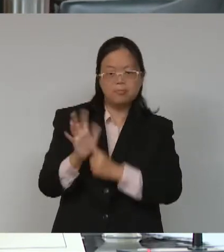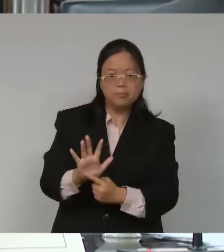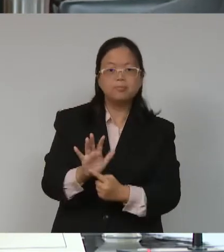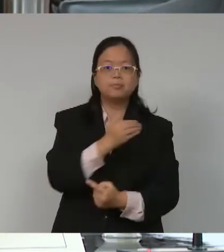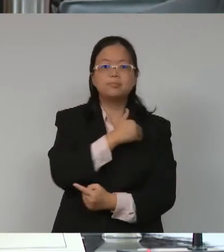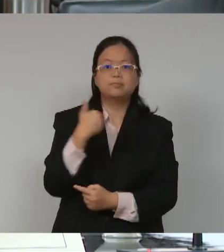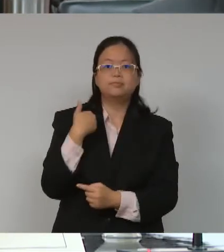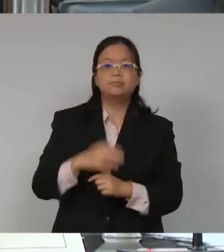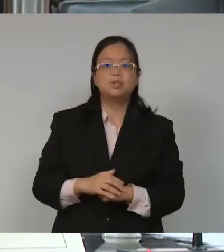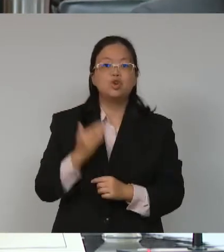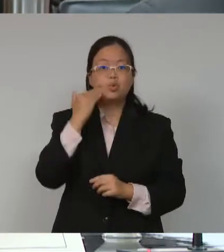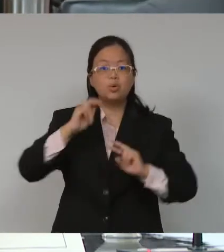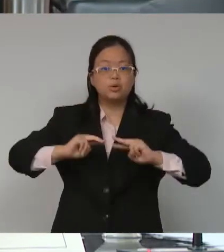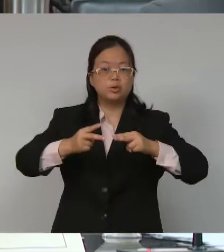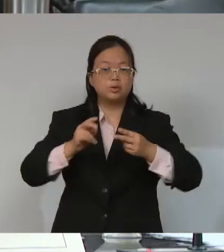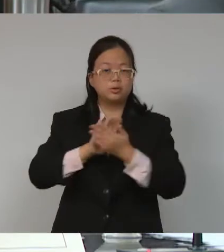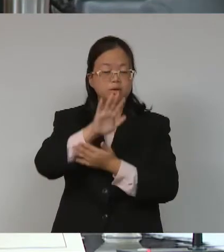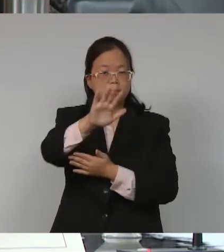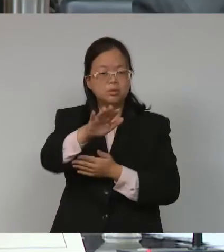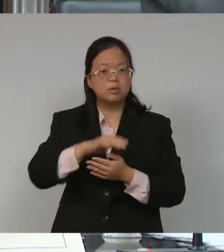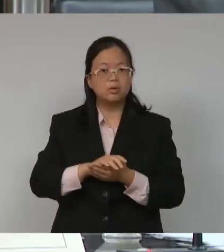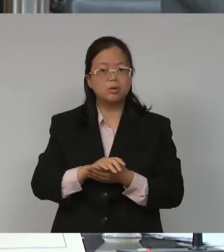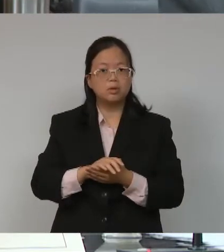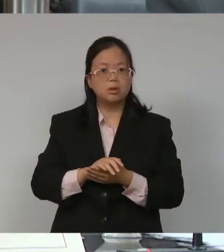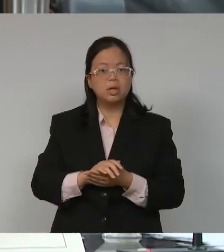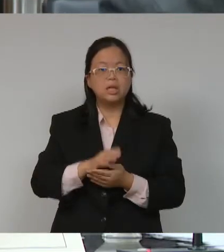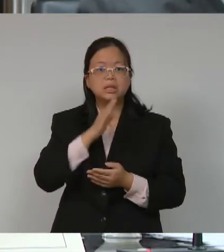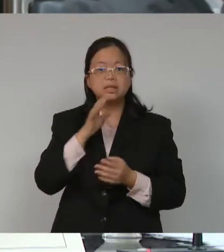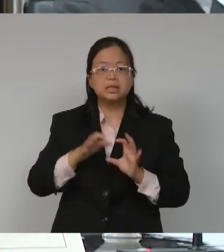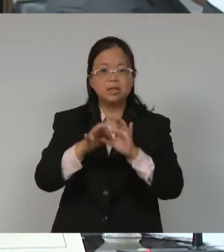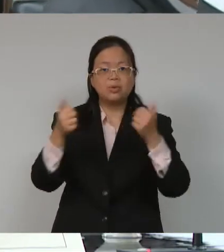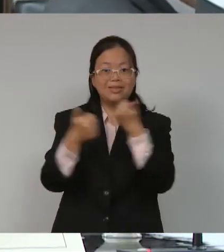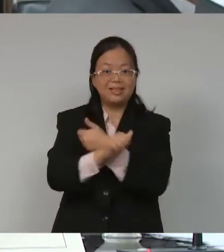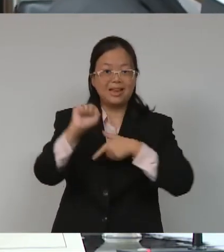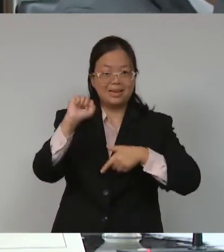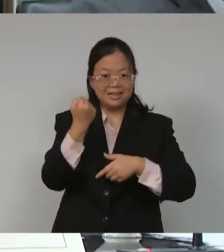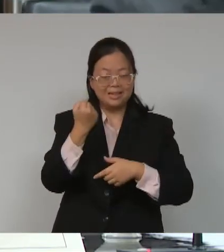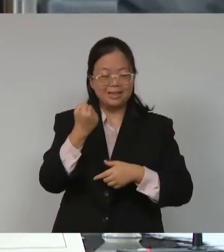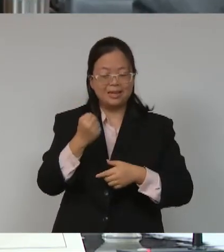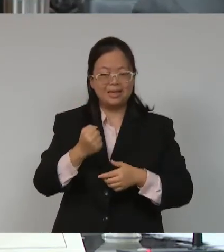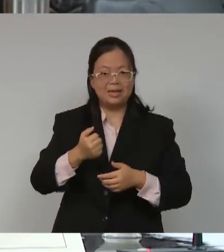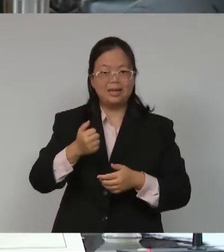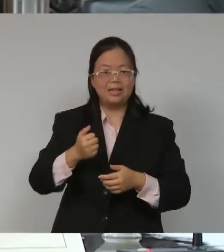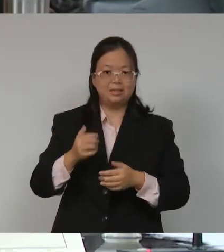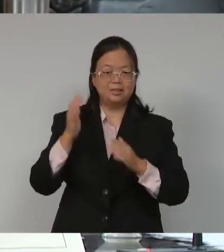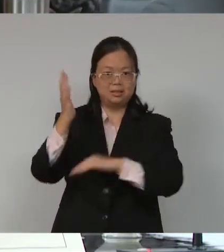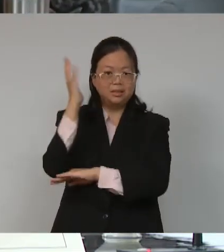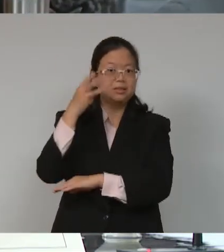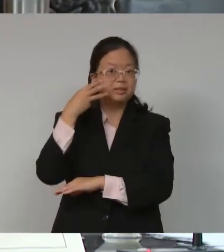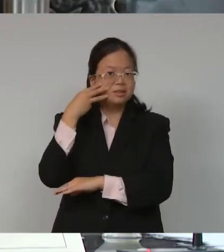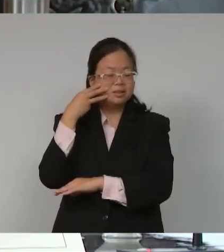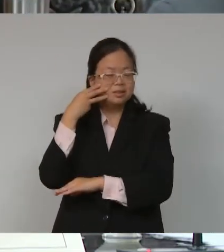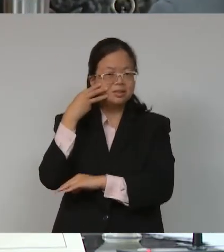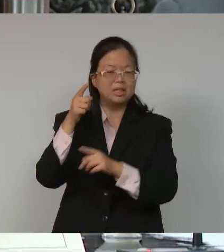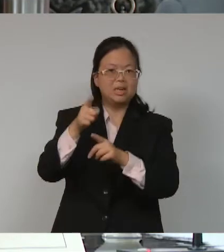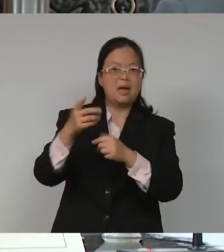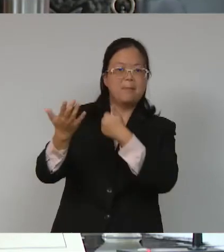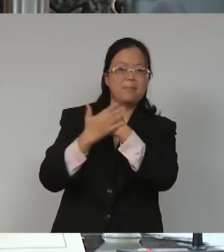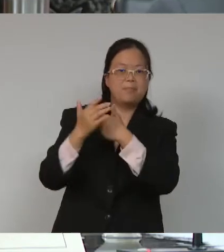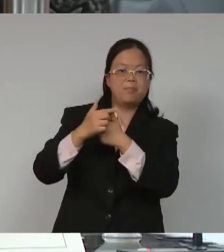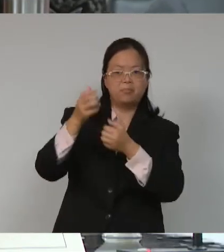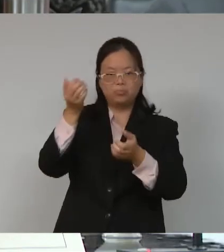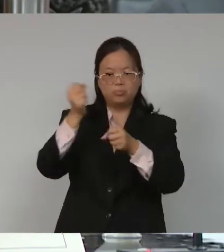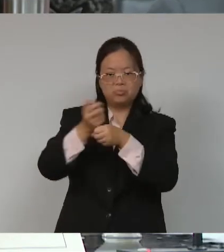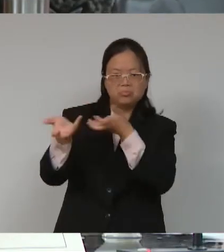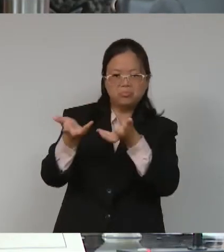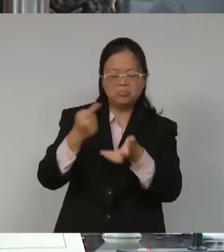这个修正的结果呢是因为立法代议政治体制之下没有办法真正体现民意的话，其实公投是一个最好的一个